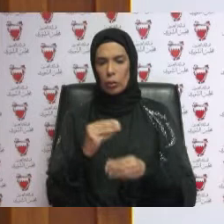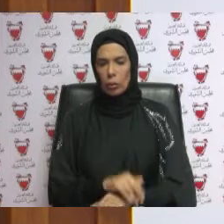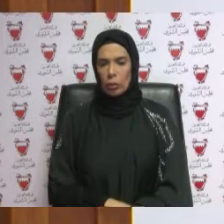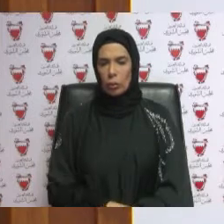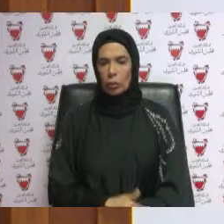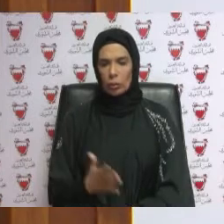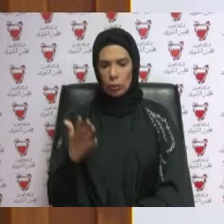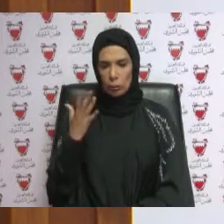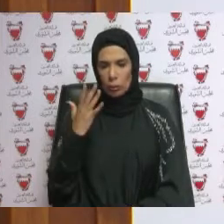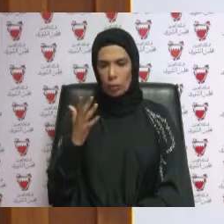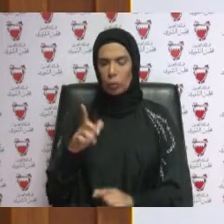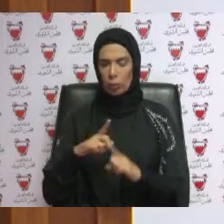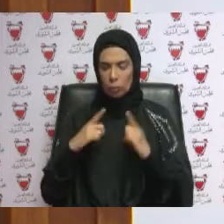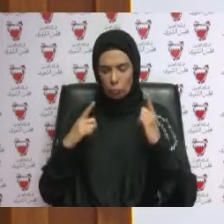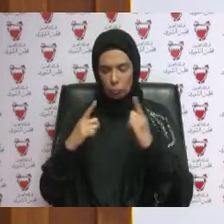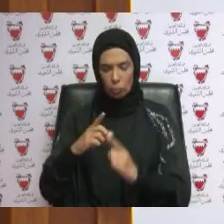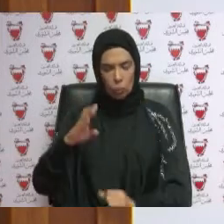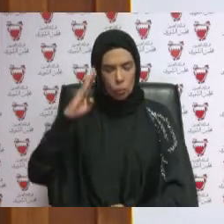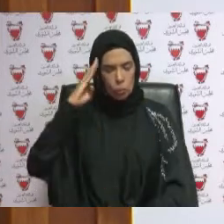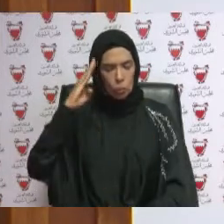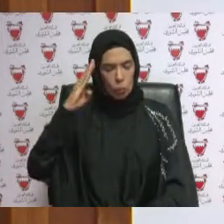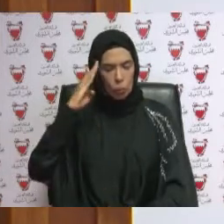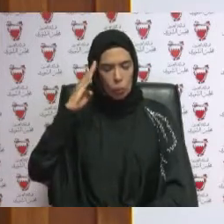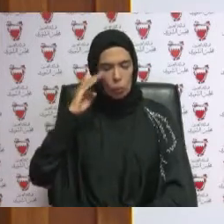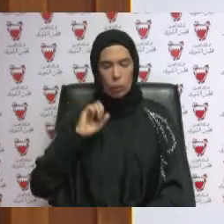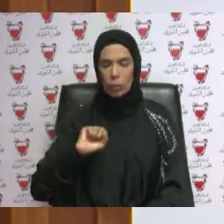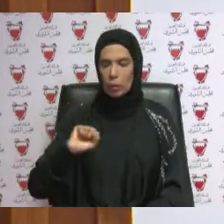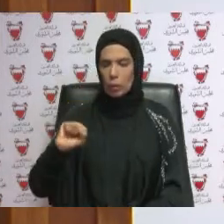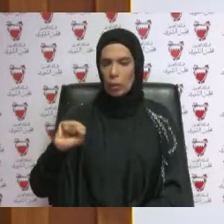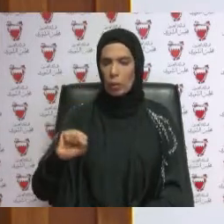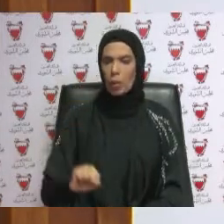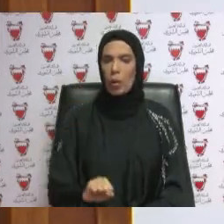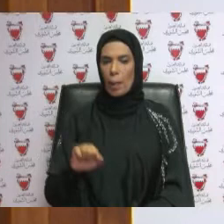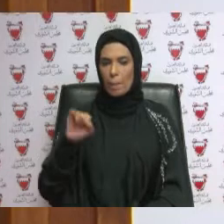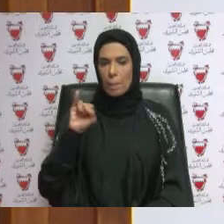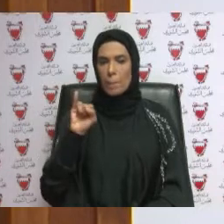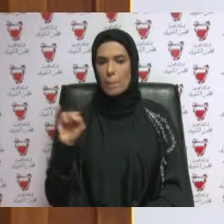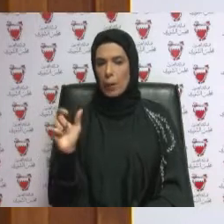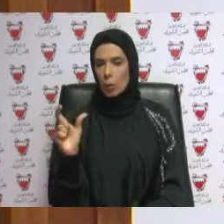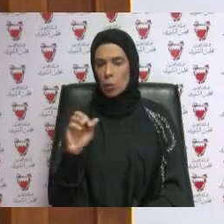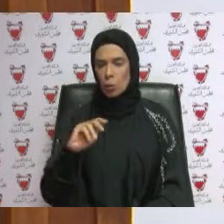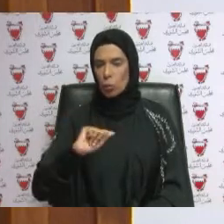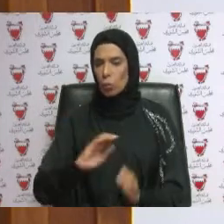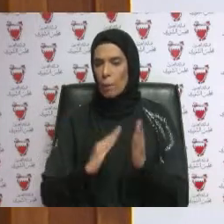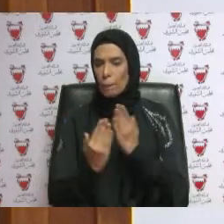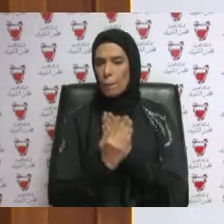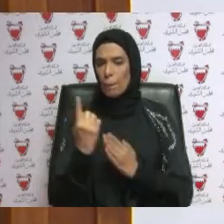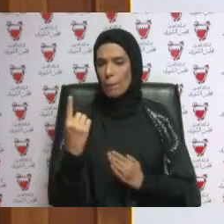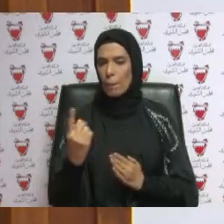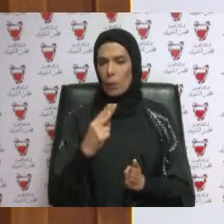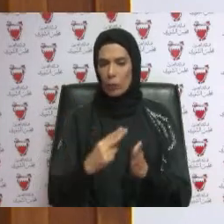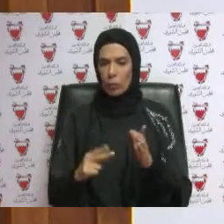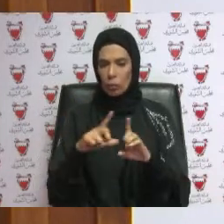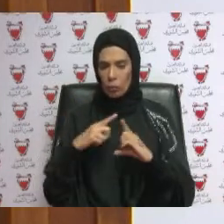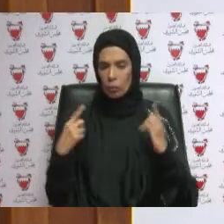خامسا، تتوجه اللجنة بالشكر الجزيل لسعادة الدكتور منصور سرحان عضو اللجنة تقديم مسودة أولى اعتمدتها اللجنة